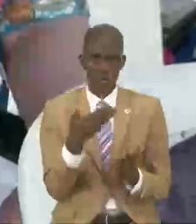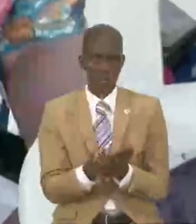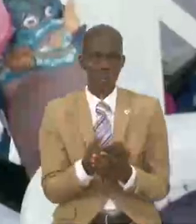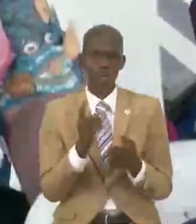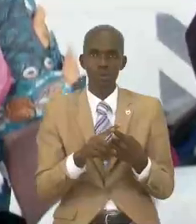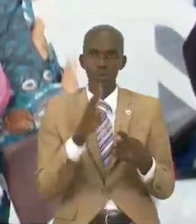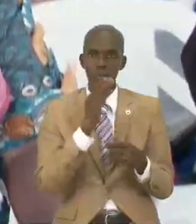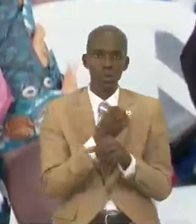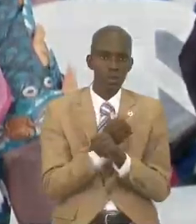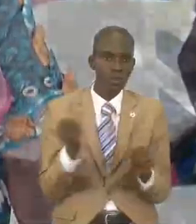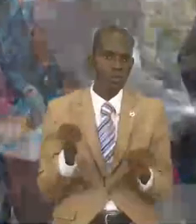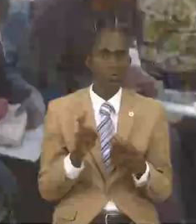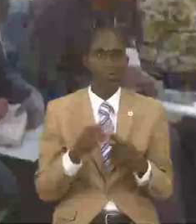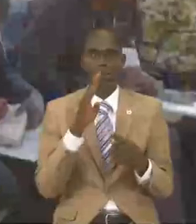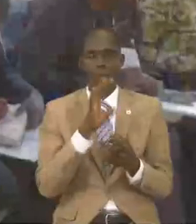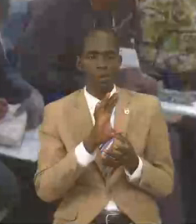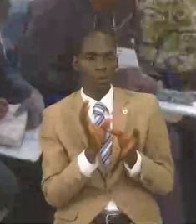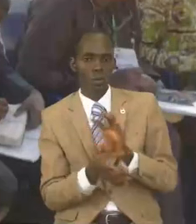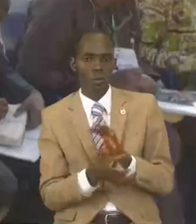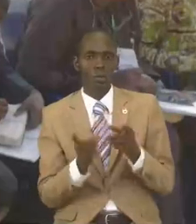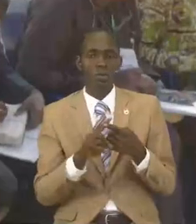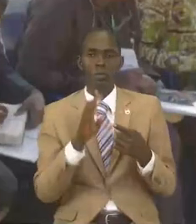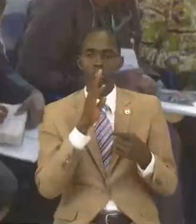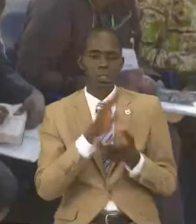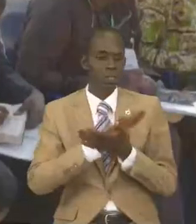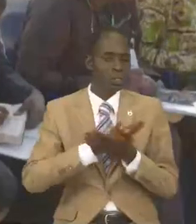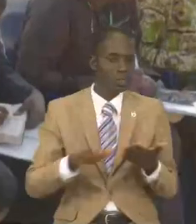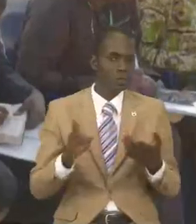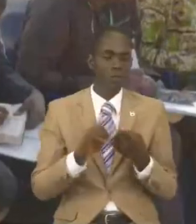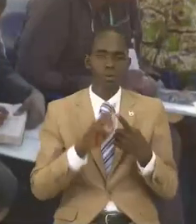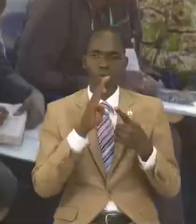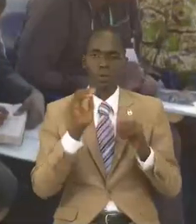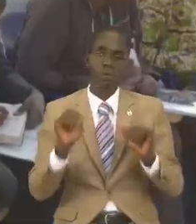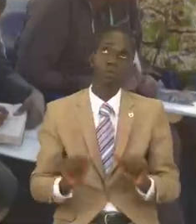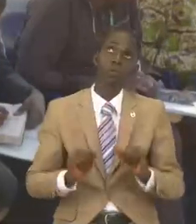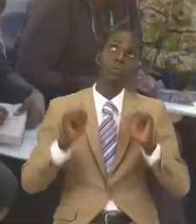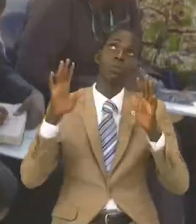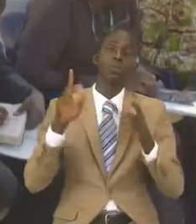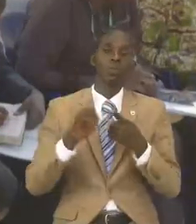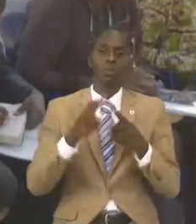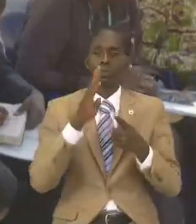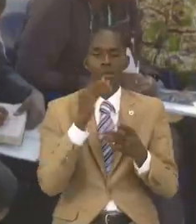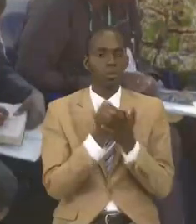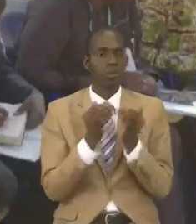sauvés, convertis, purifiés, consacrés,